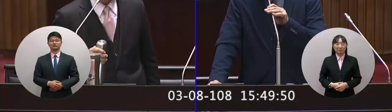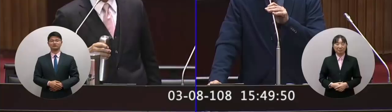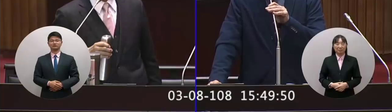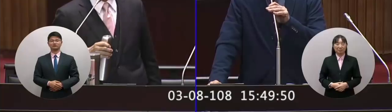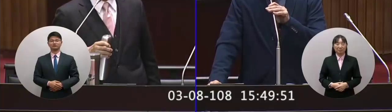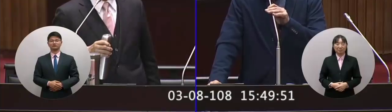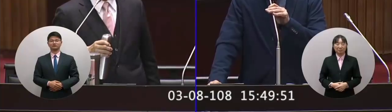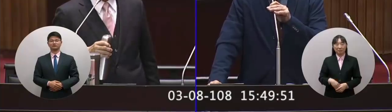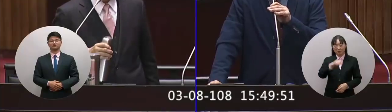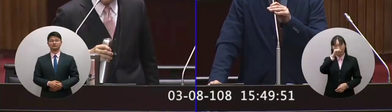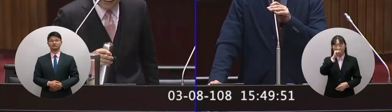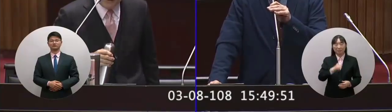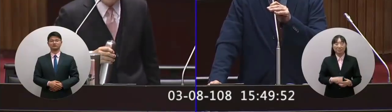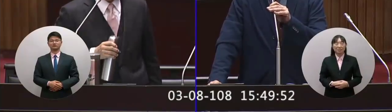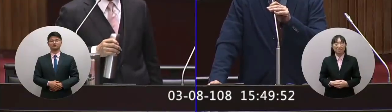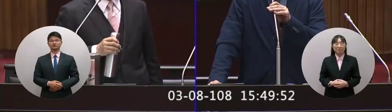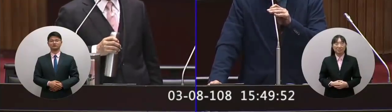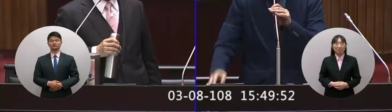好